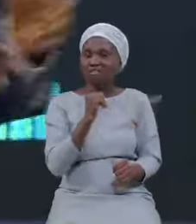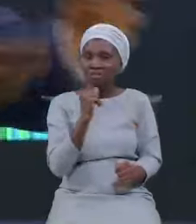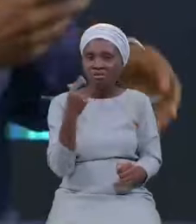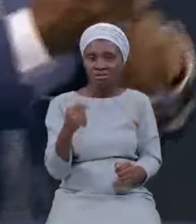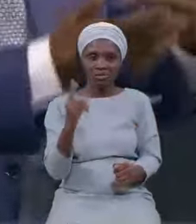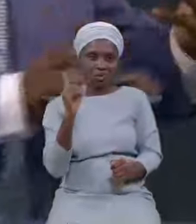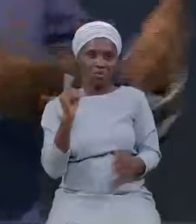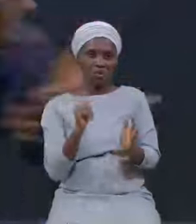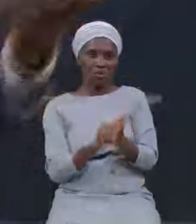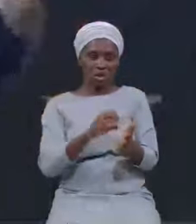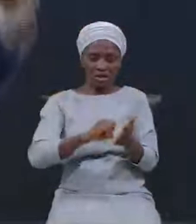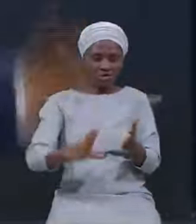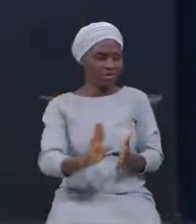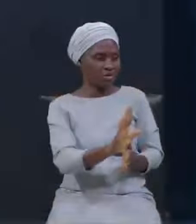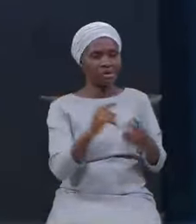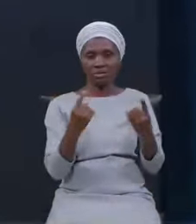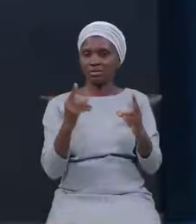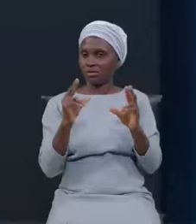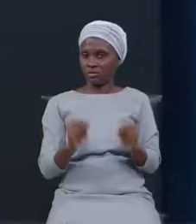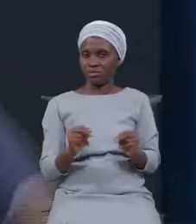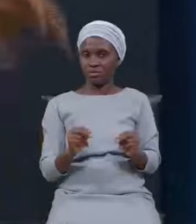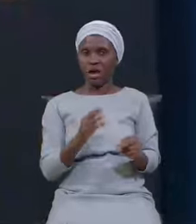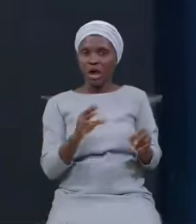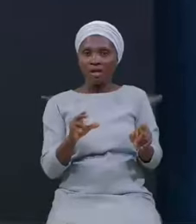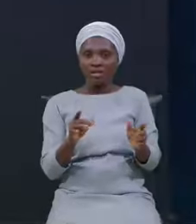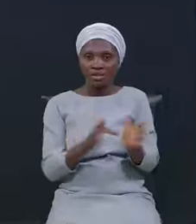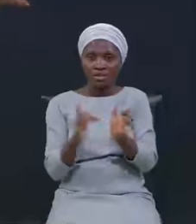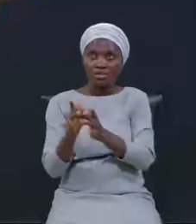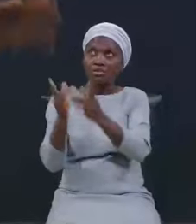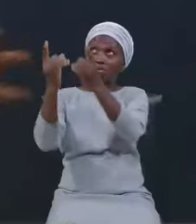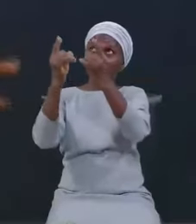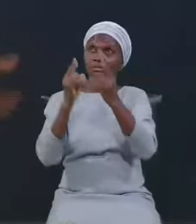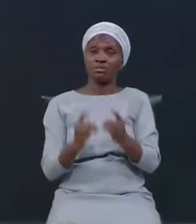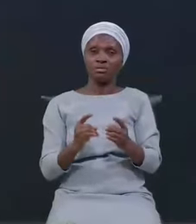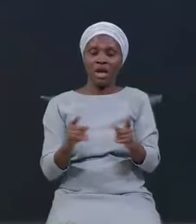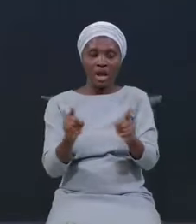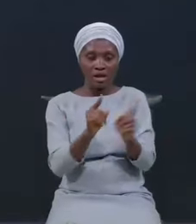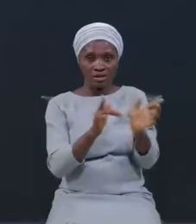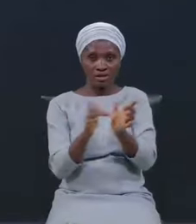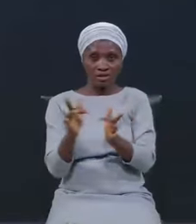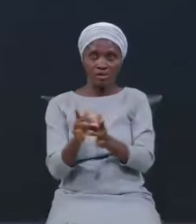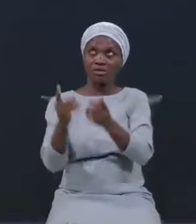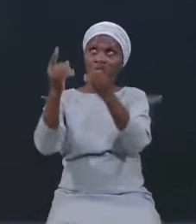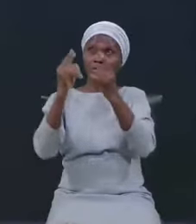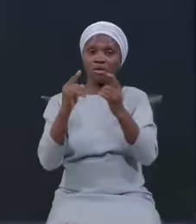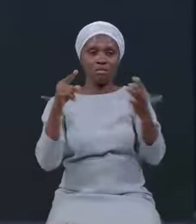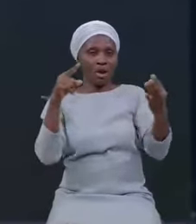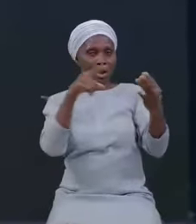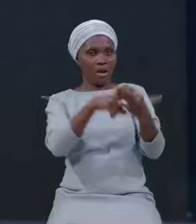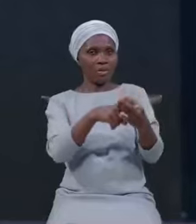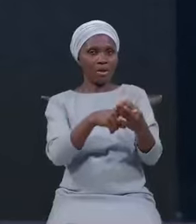comme Jésus-Christ est venu, comme Jésus est apparu, comme